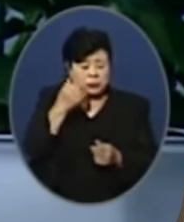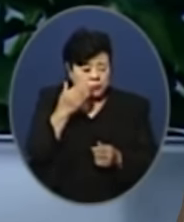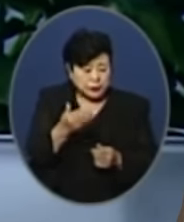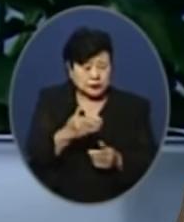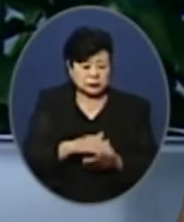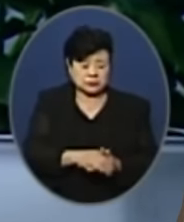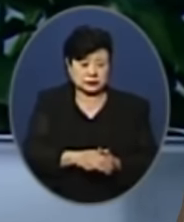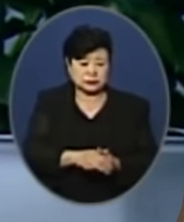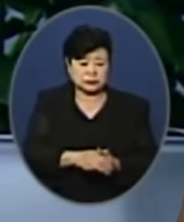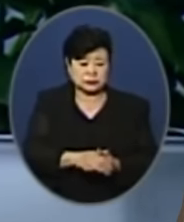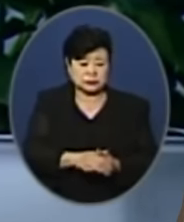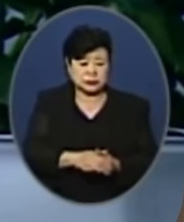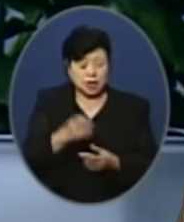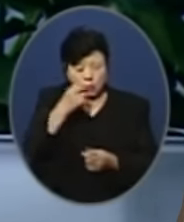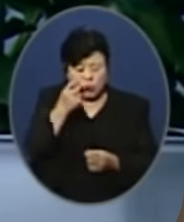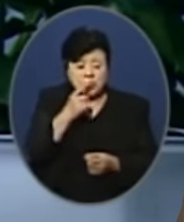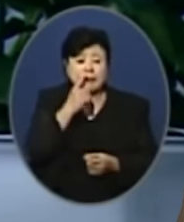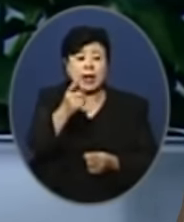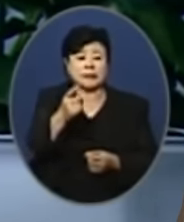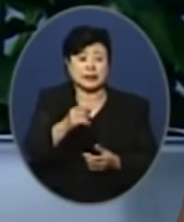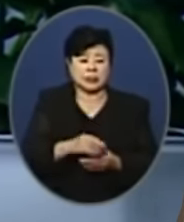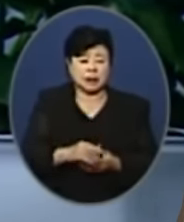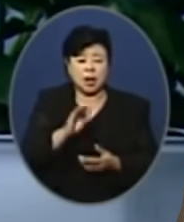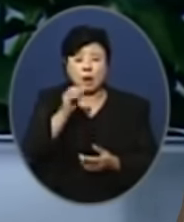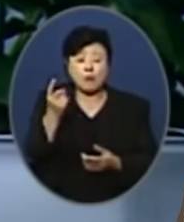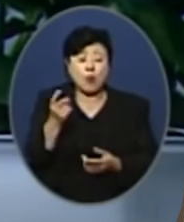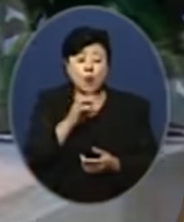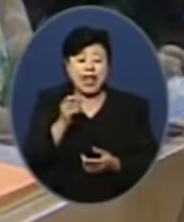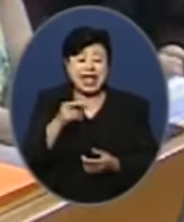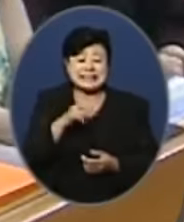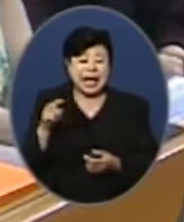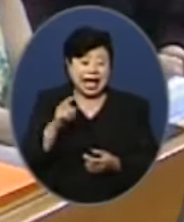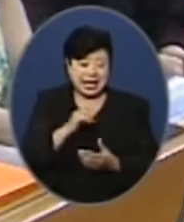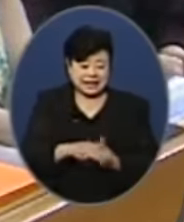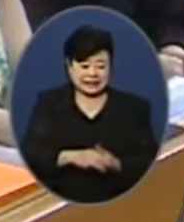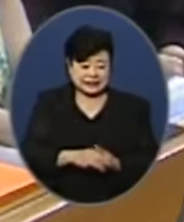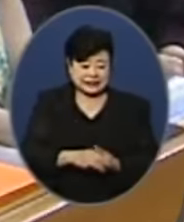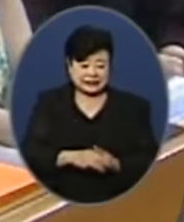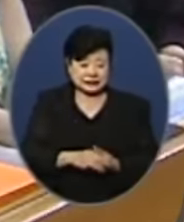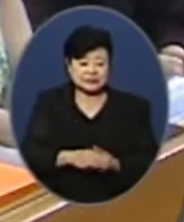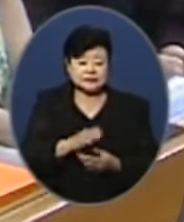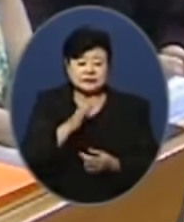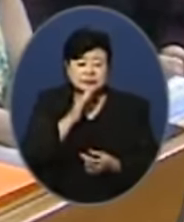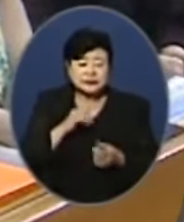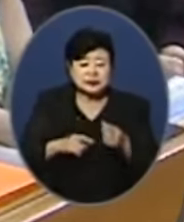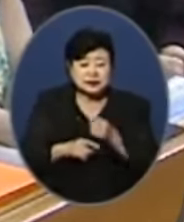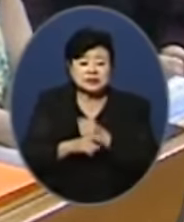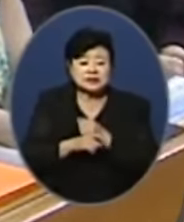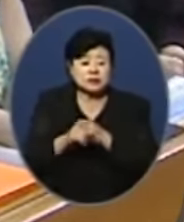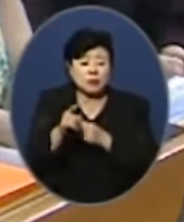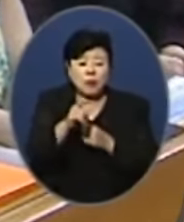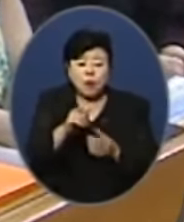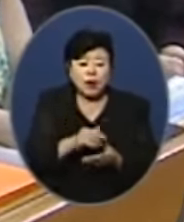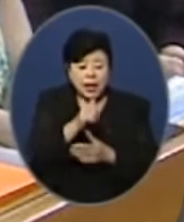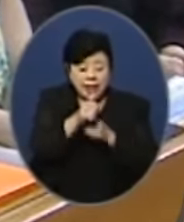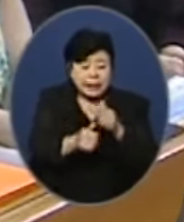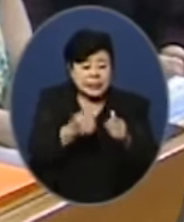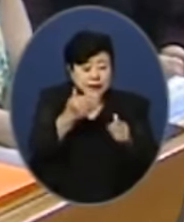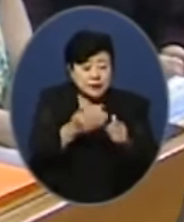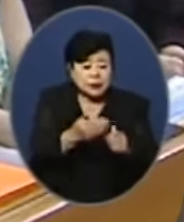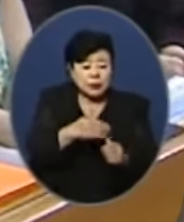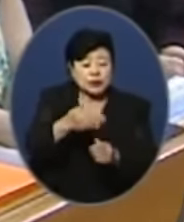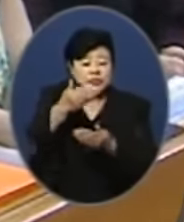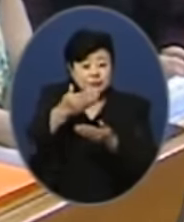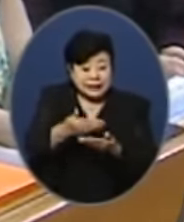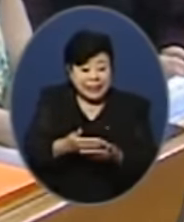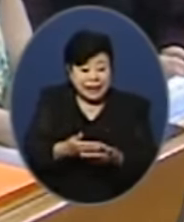성령은 보혜사라고 말합니다. 따라 말씀해주세요. 보혜사. 보혜사라는 의미는 무엇이냐면 하나님께로부터